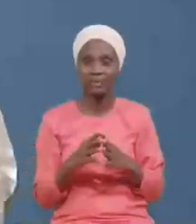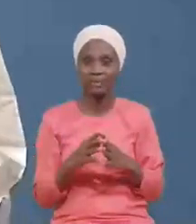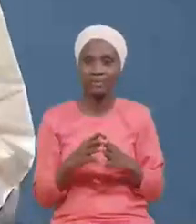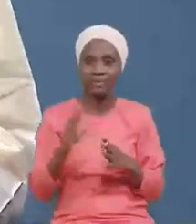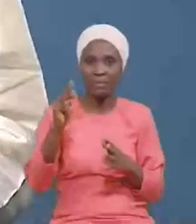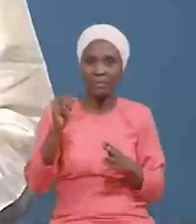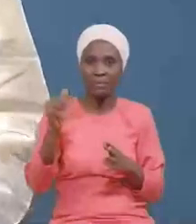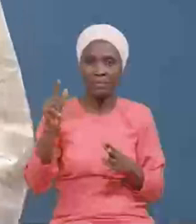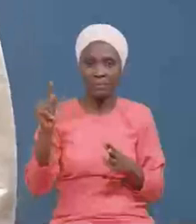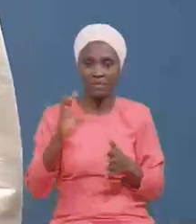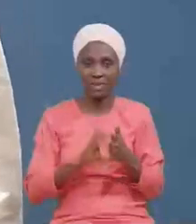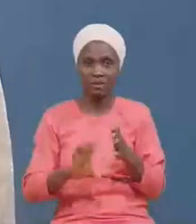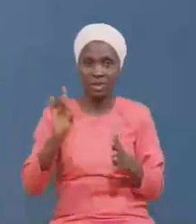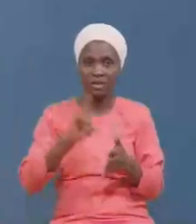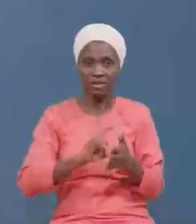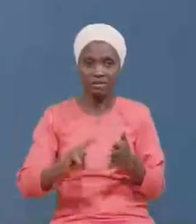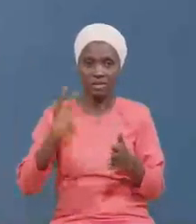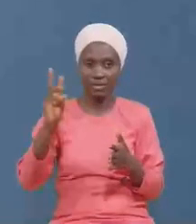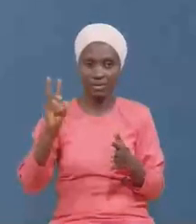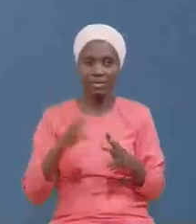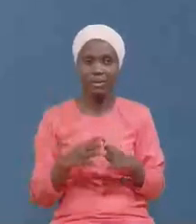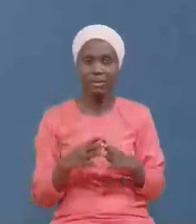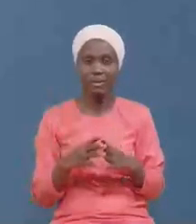Matthieu 8, verset 16 dit,